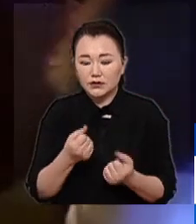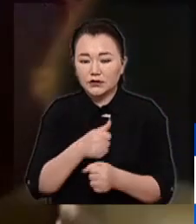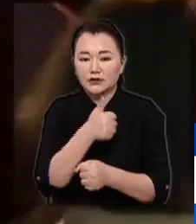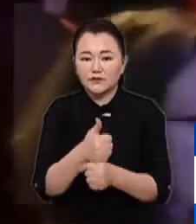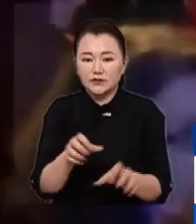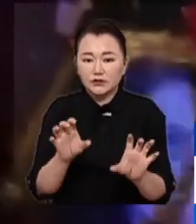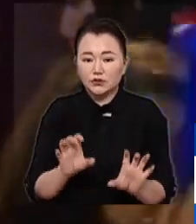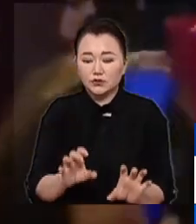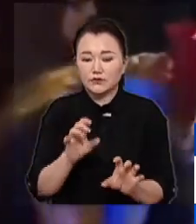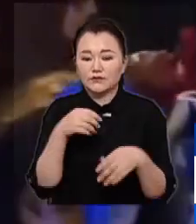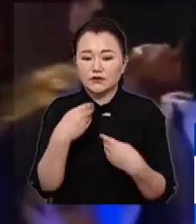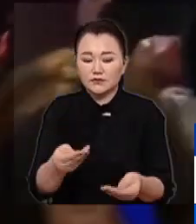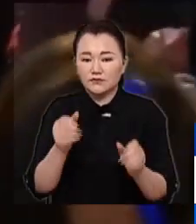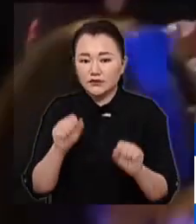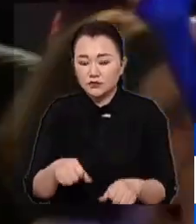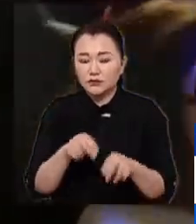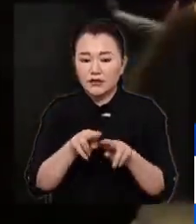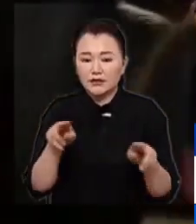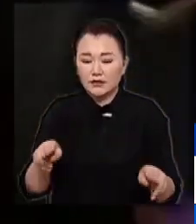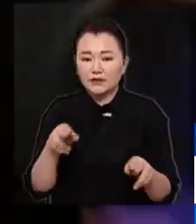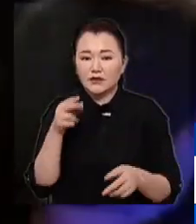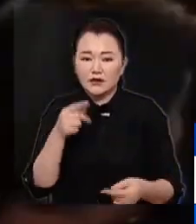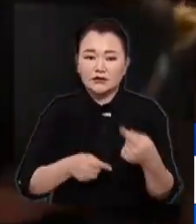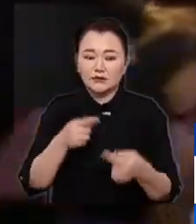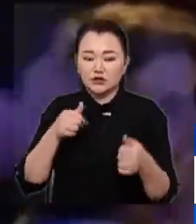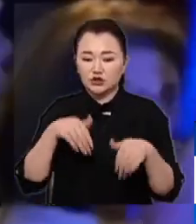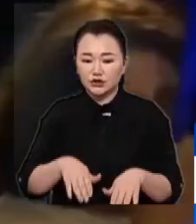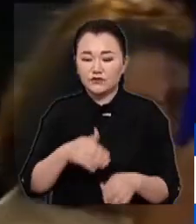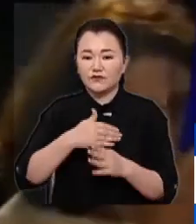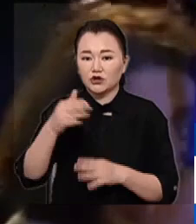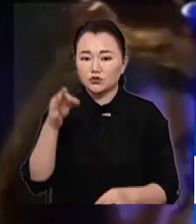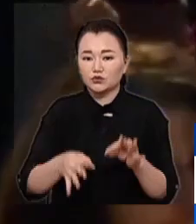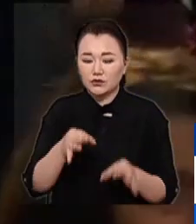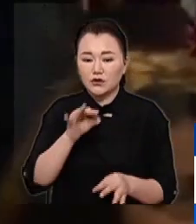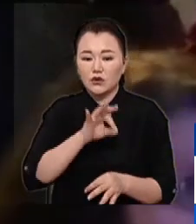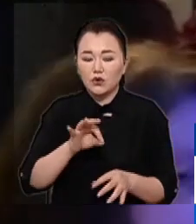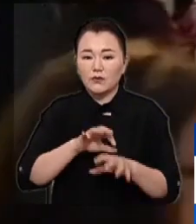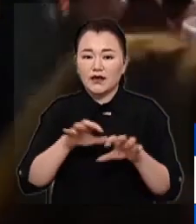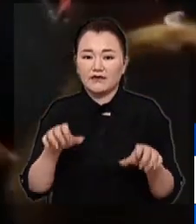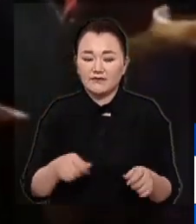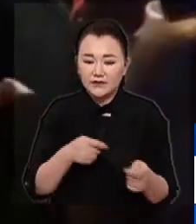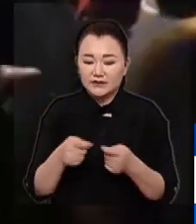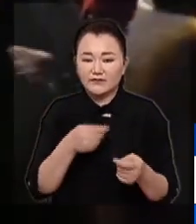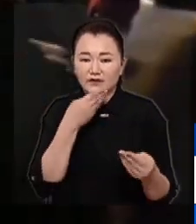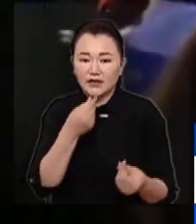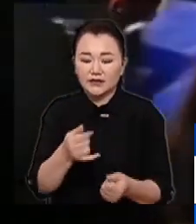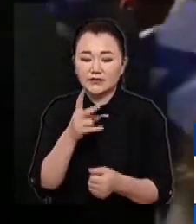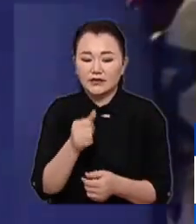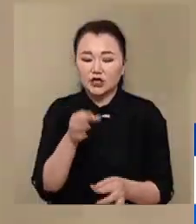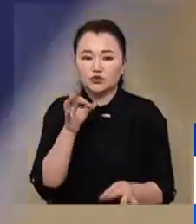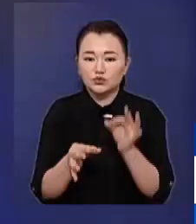основных законов, даст возможность парламенту оспаривать решение Верховного суда, а правительству влиять на назначение